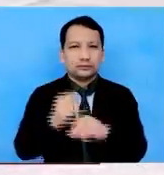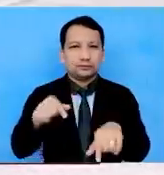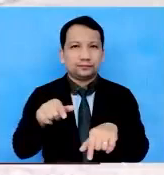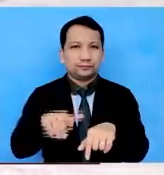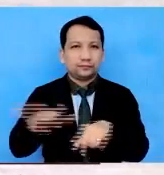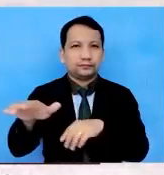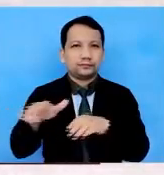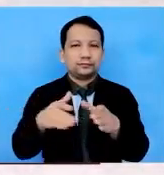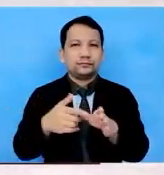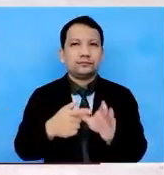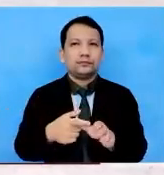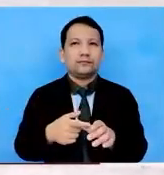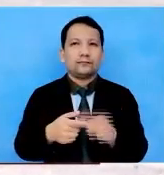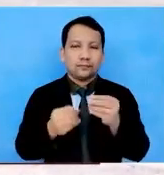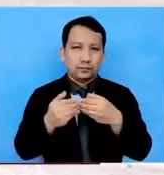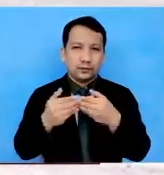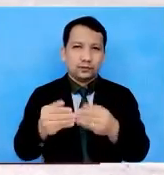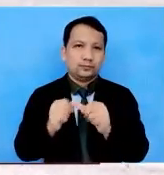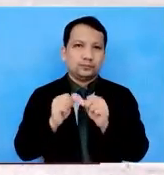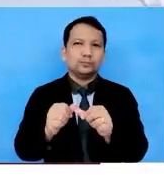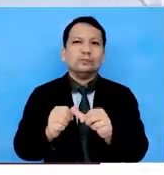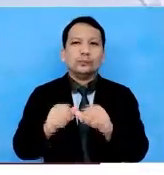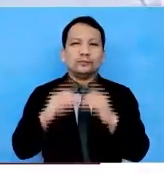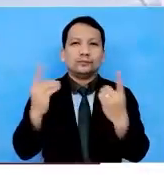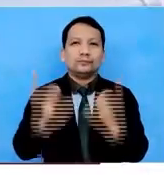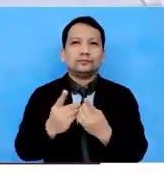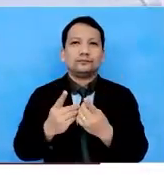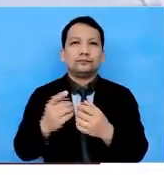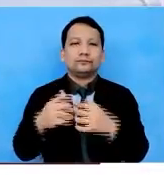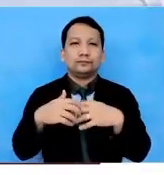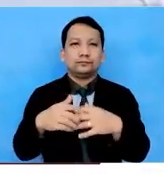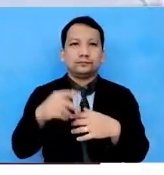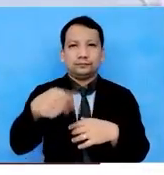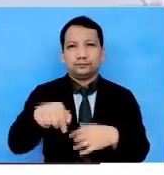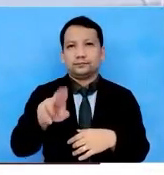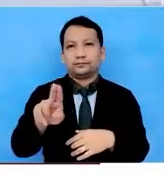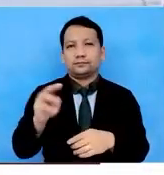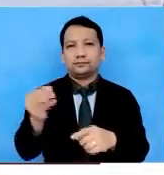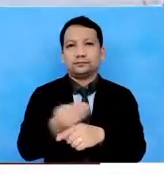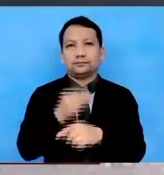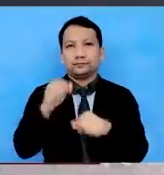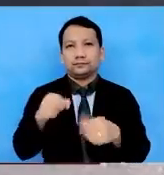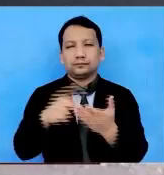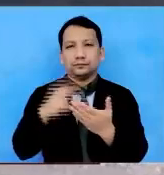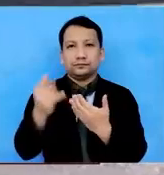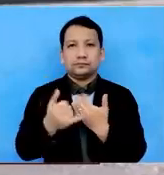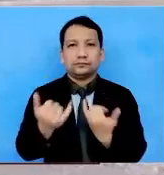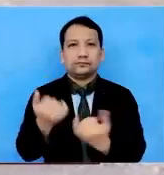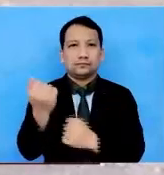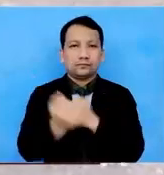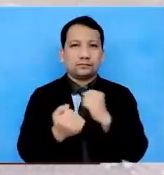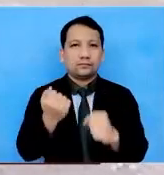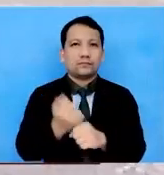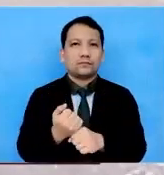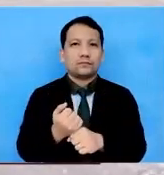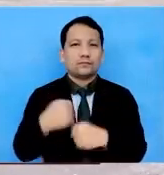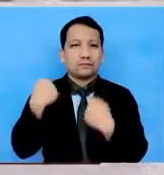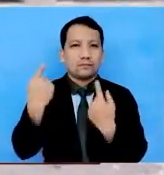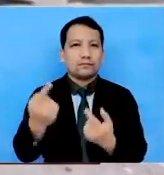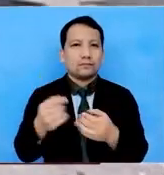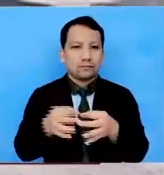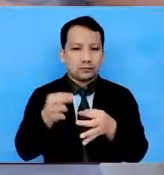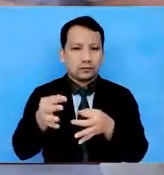lansangan. Itutuloy na raw kasi ng ahensya ang pagpapatupad ng PUV Modernization Program ngayong taon na ilang beses nang naurong